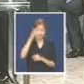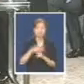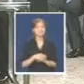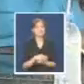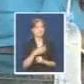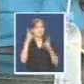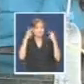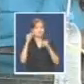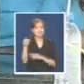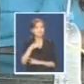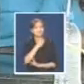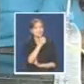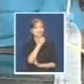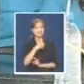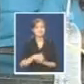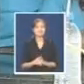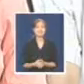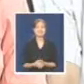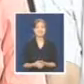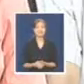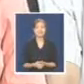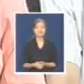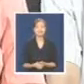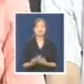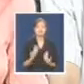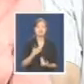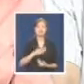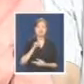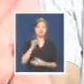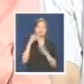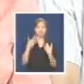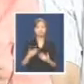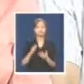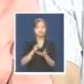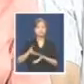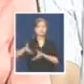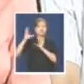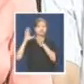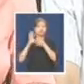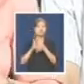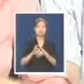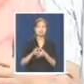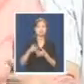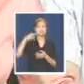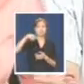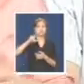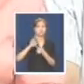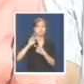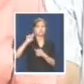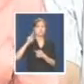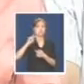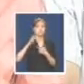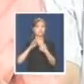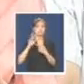นายกต่างกันไปแล้วก็บางอย่างก็มีการสั่งการแล้วก็เราคงจะครอบครัวเรื่องของนโยบายพลังงานทั้งหมดว่าและนโยบาย